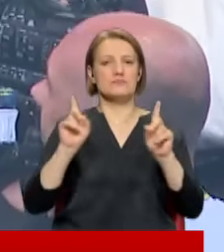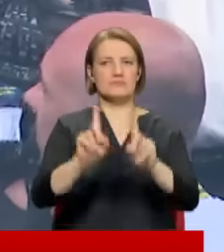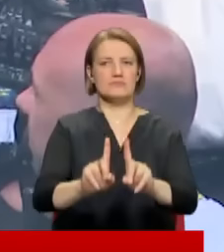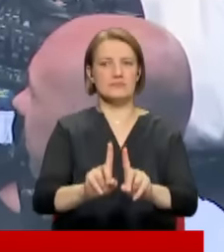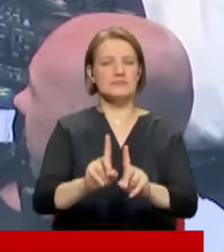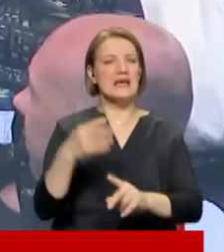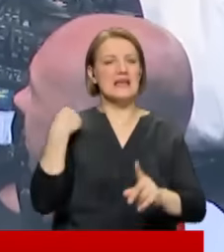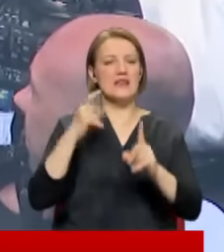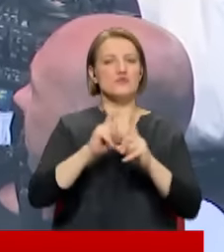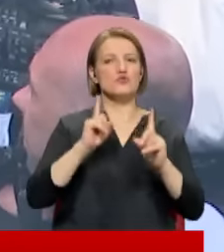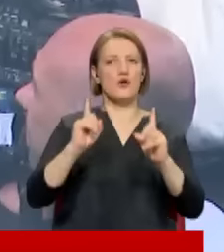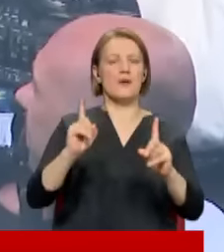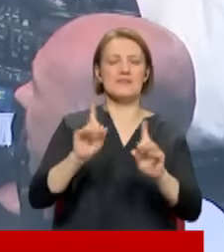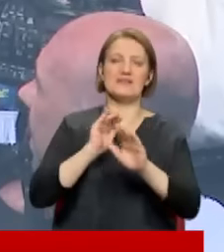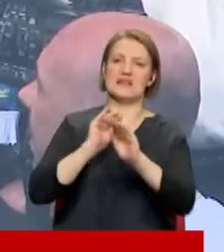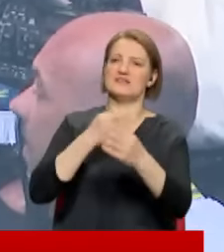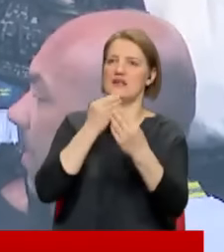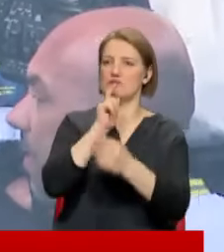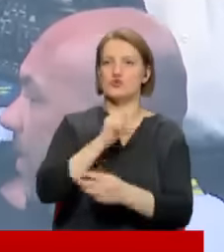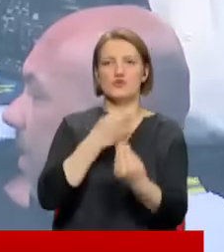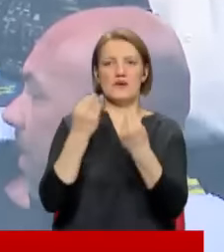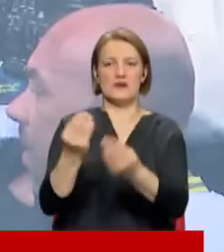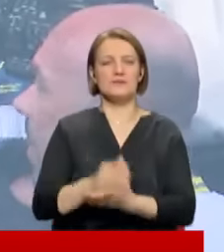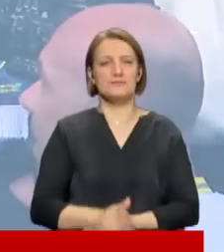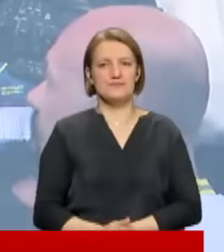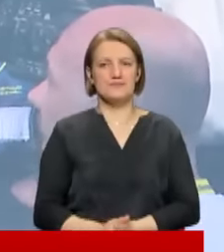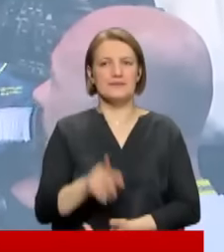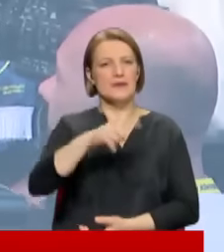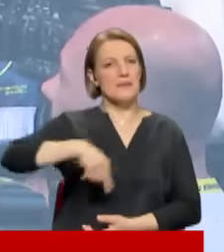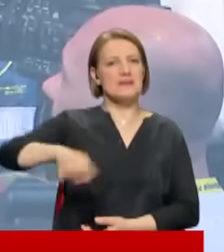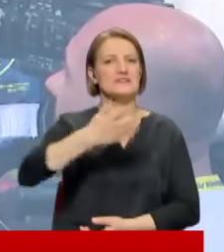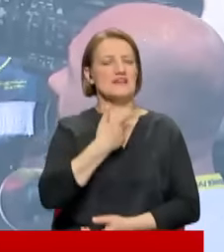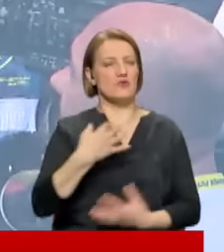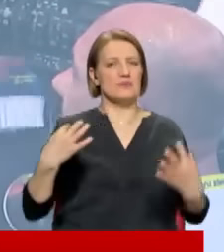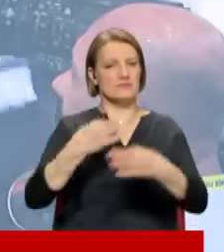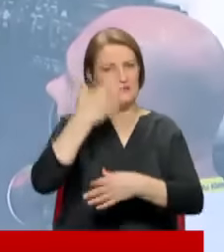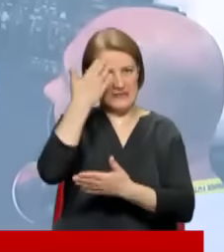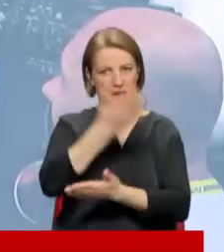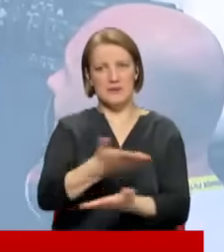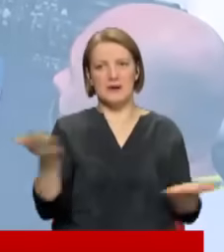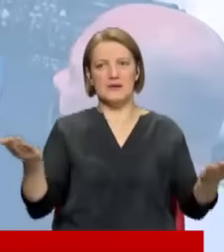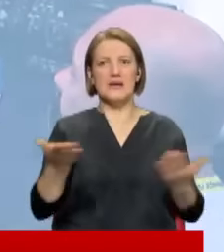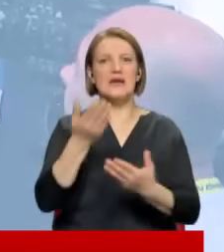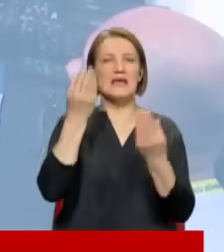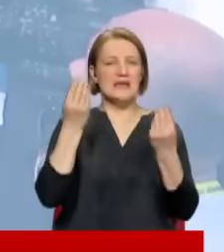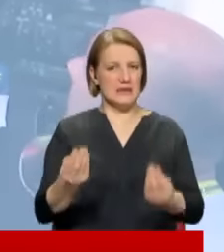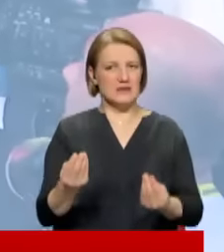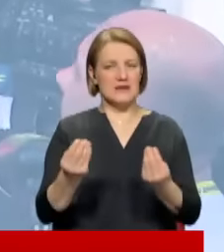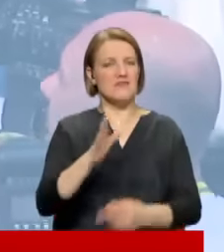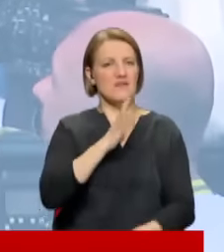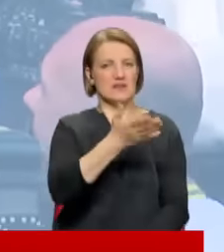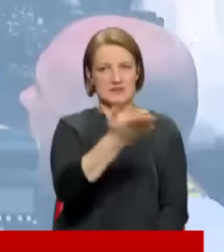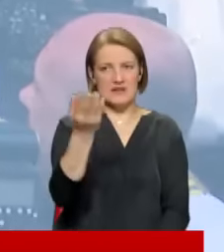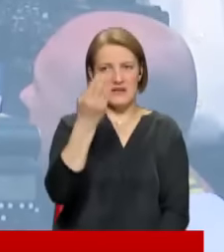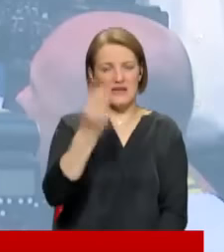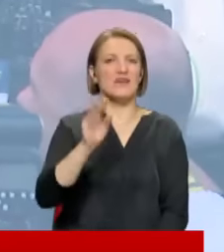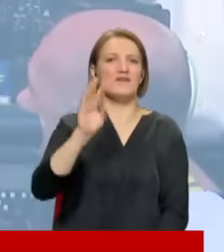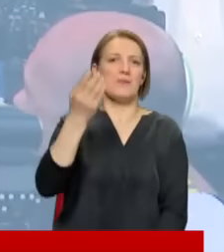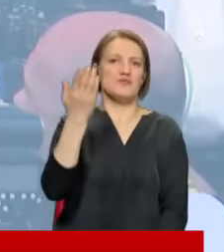Koç'a yeni dönemde destek sözü verdi. Hepinizi seviyorum, saygı ve sevgiler sunuyorum. İyi ki varsınız, iyi